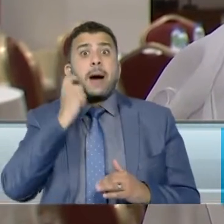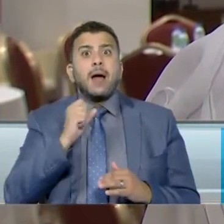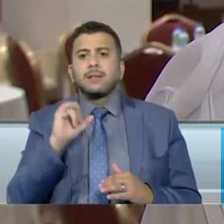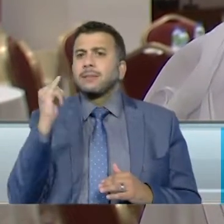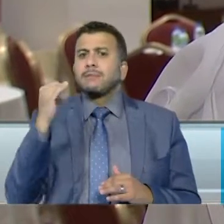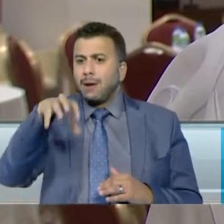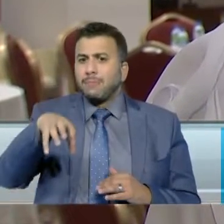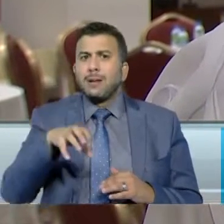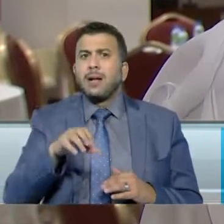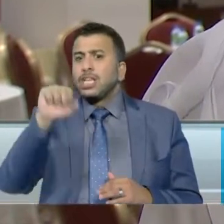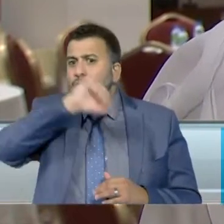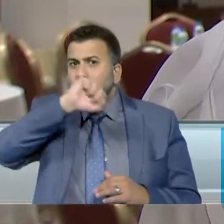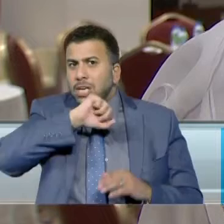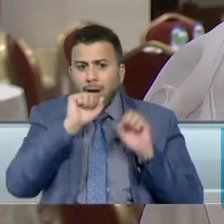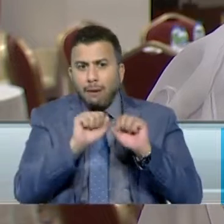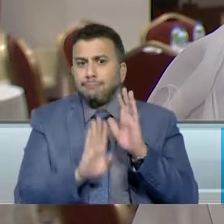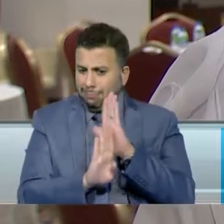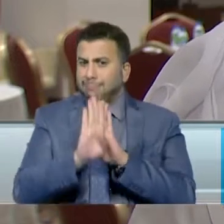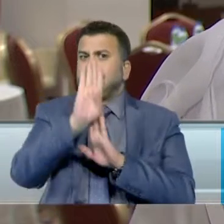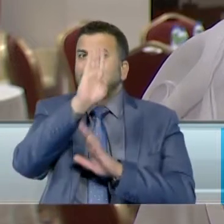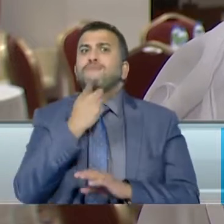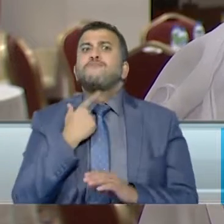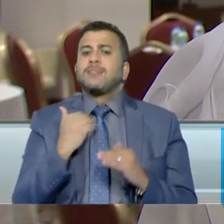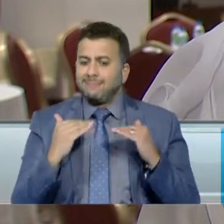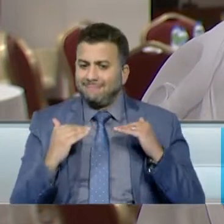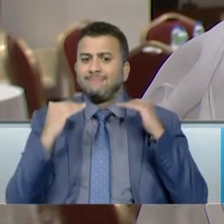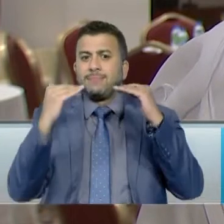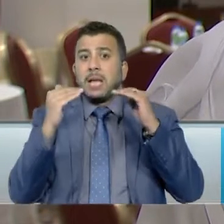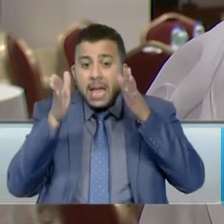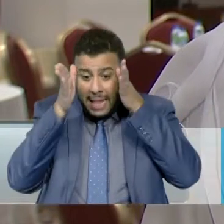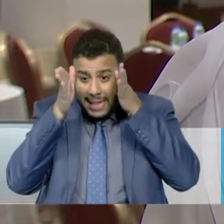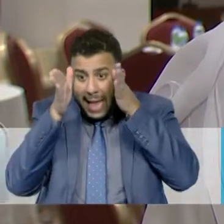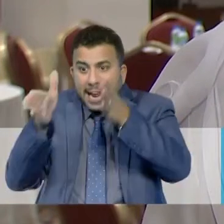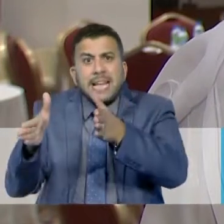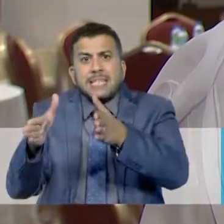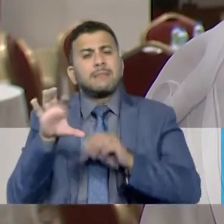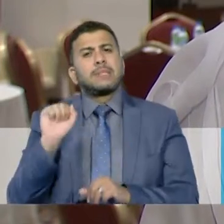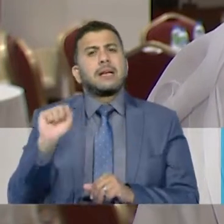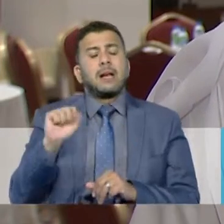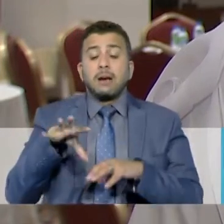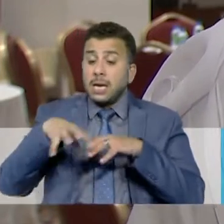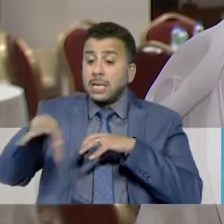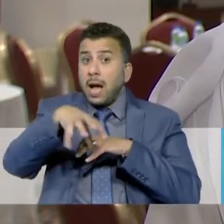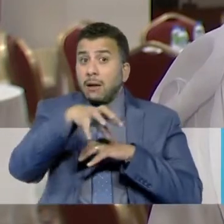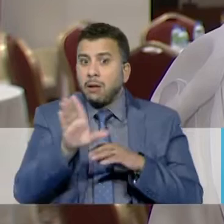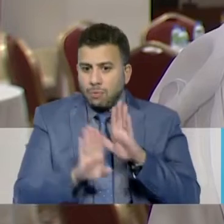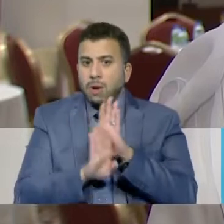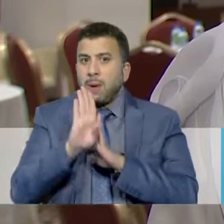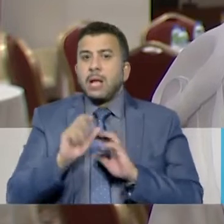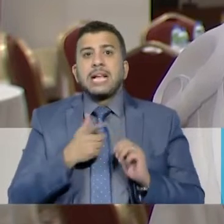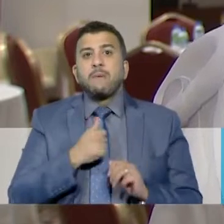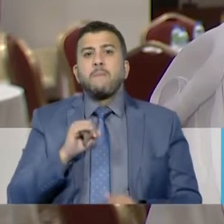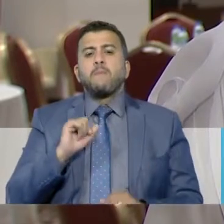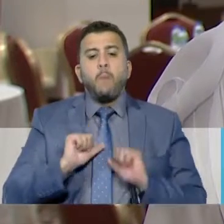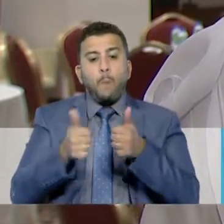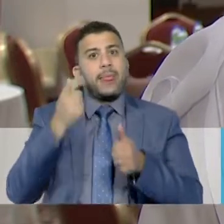بشكل عام وإمارة الشارقة بشكل خاص. هناك تركيز على بعض القطاعات التي راح تسهم في هذه المبادرة،